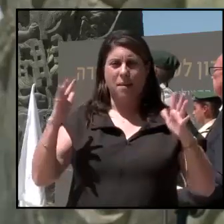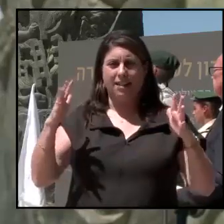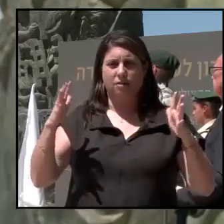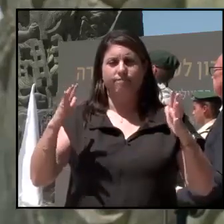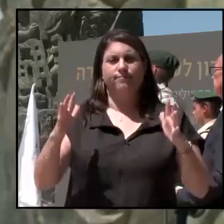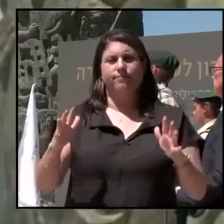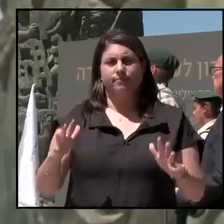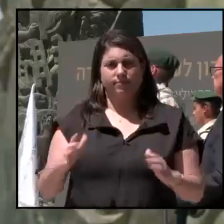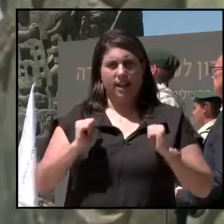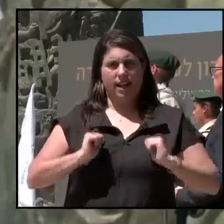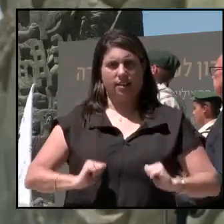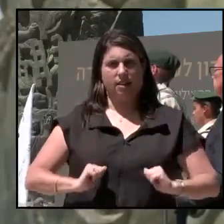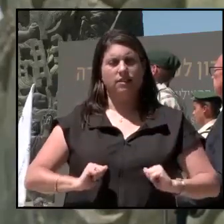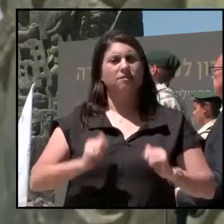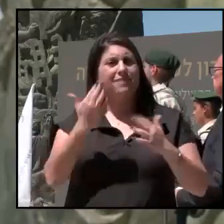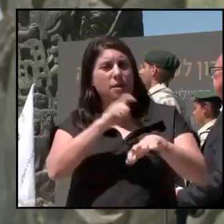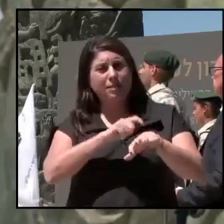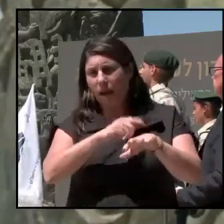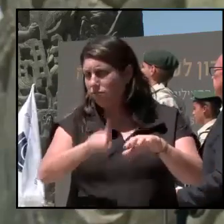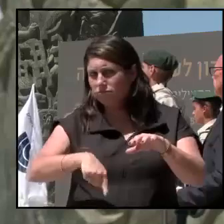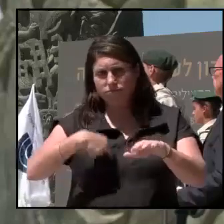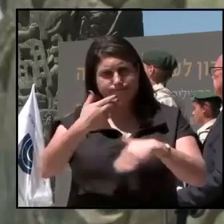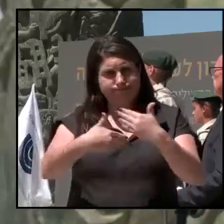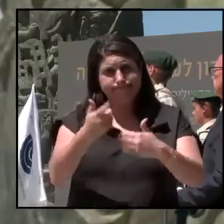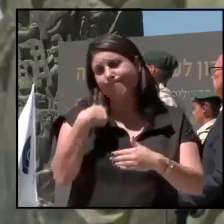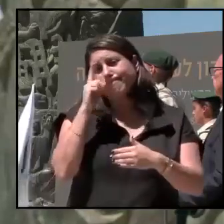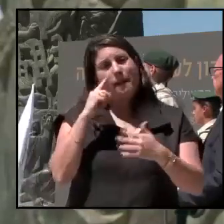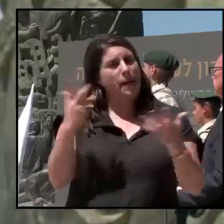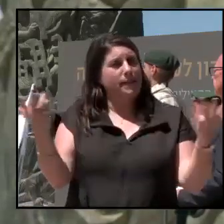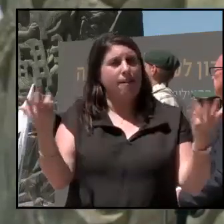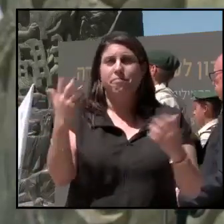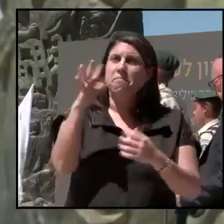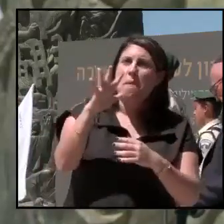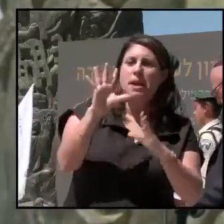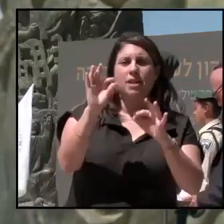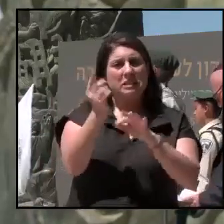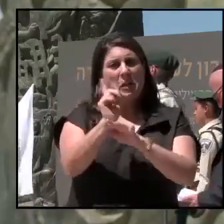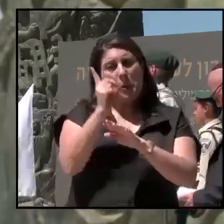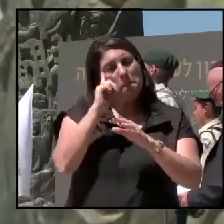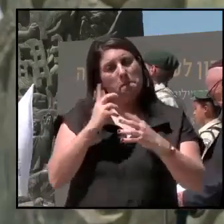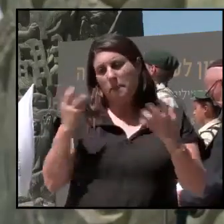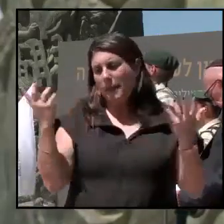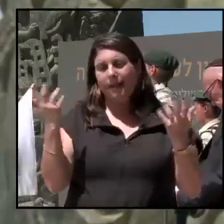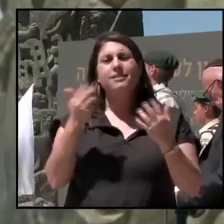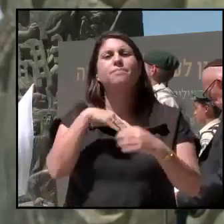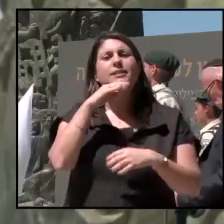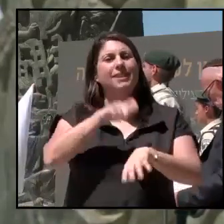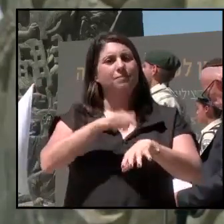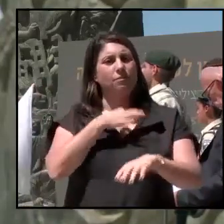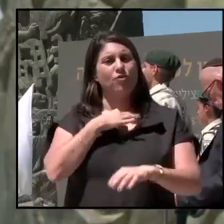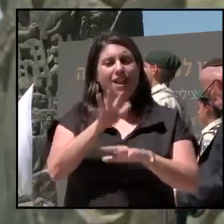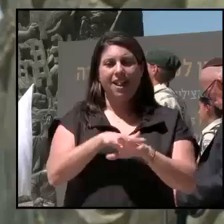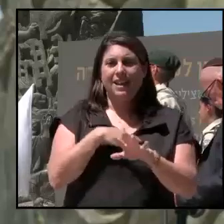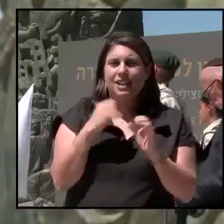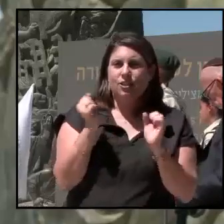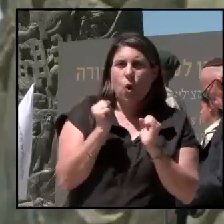קפוצות. כמה זמן זה לקח? לא יודע. אולי 5 או 10 דקות. מספיק זמן בשבילי להרגיש קור